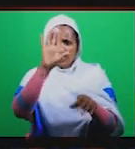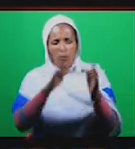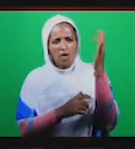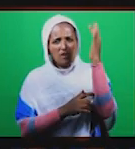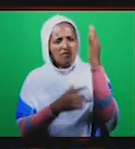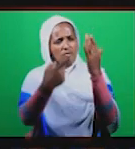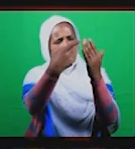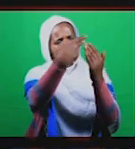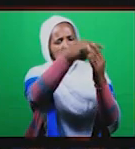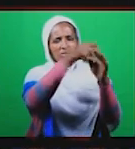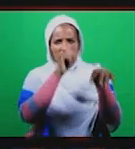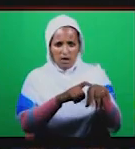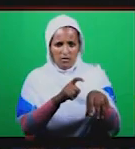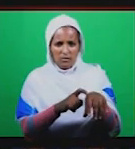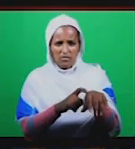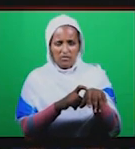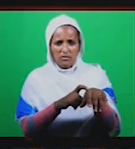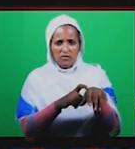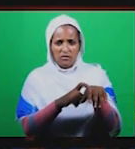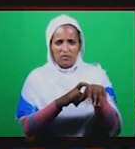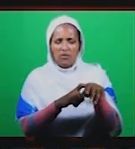የዝግባ ዛፍ በሚከረከምበት ሰዓት